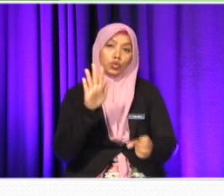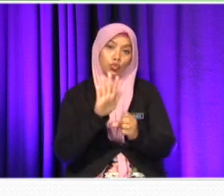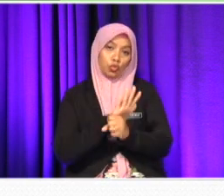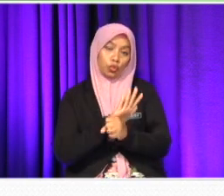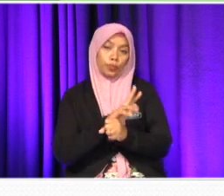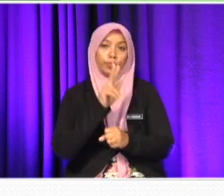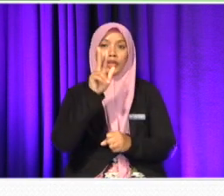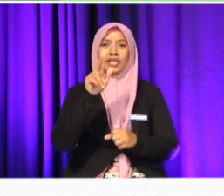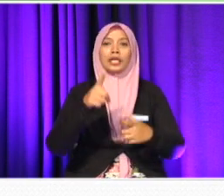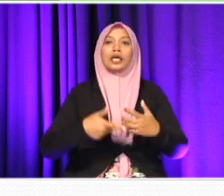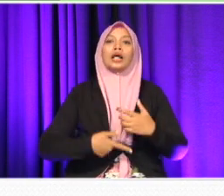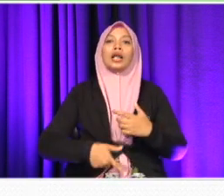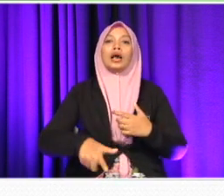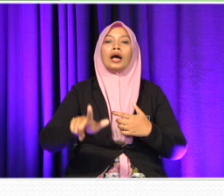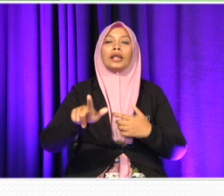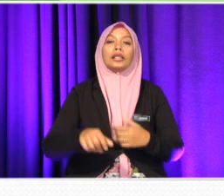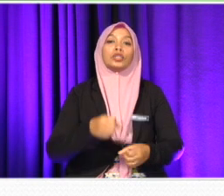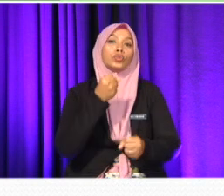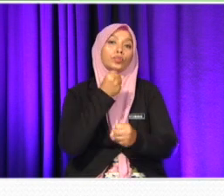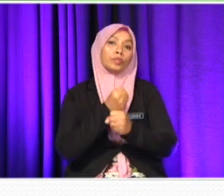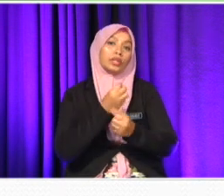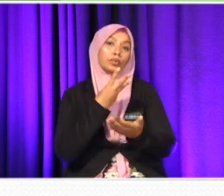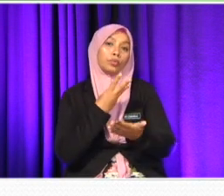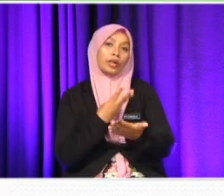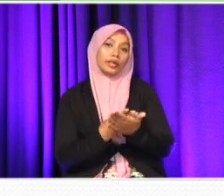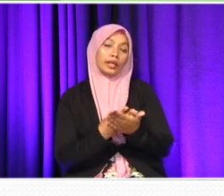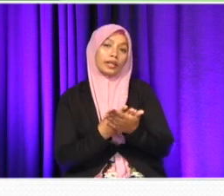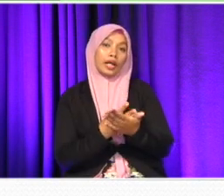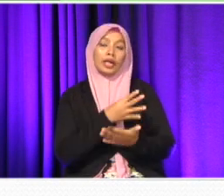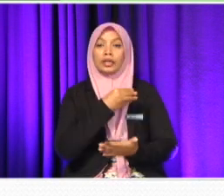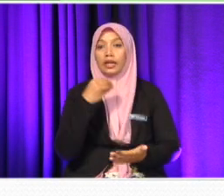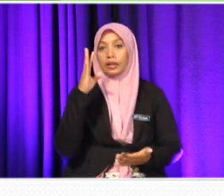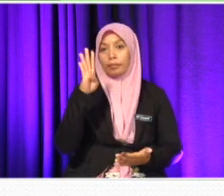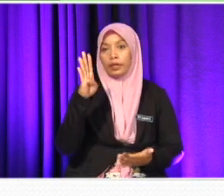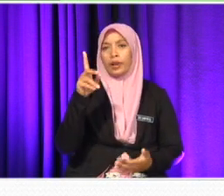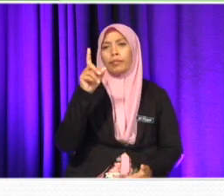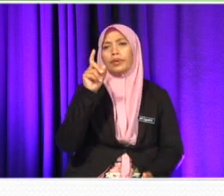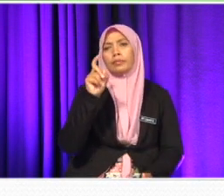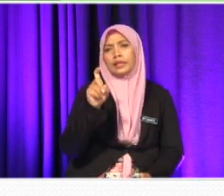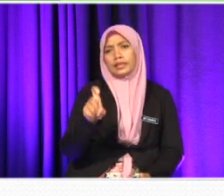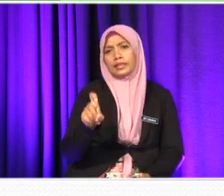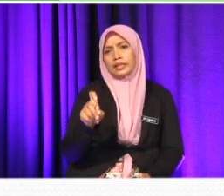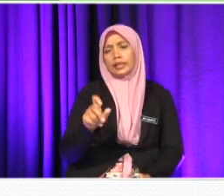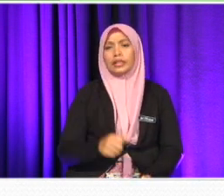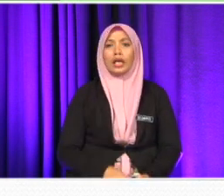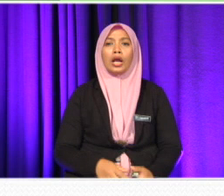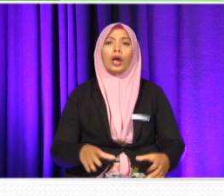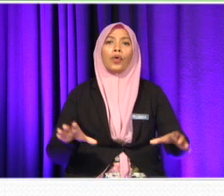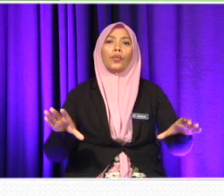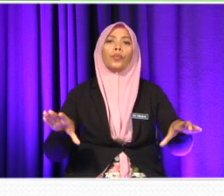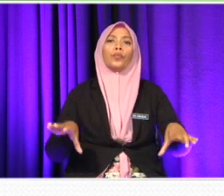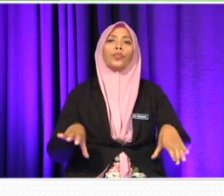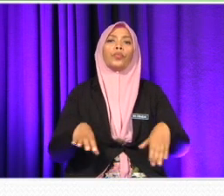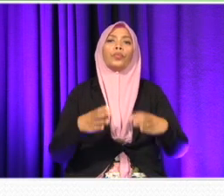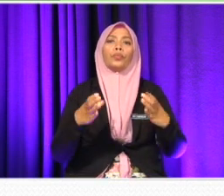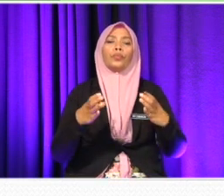mengagetkan sumber keuangan yang terlihat Oke dan yang keempat memastikan tidak dibebani hutang yang banyak